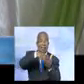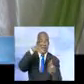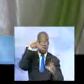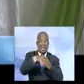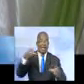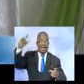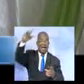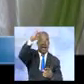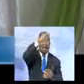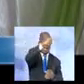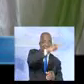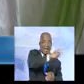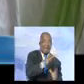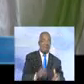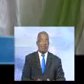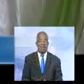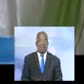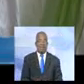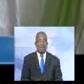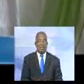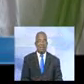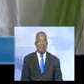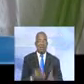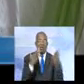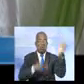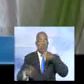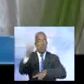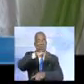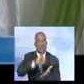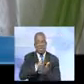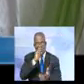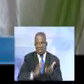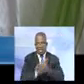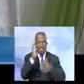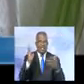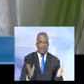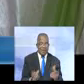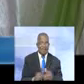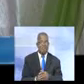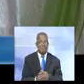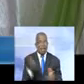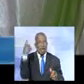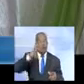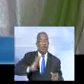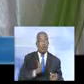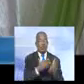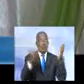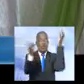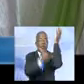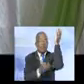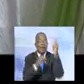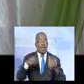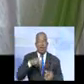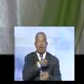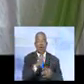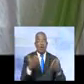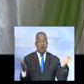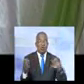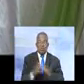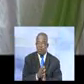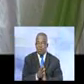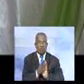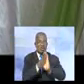vie à un des symboles de l'ambition du chef de l'État pour notre pays. Nous sommes en train de donner vie